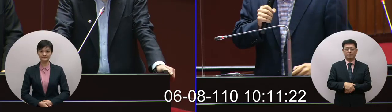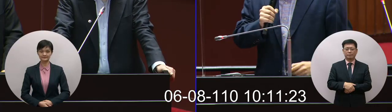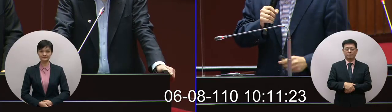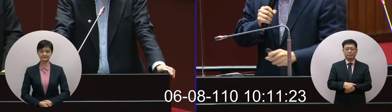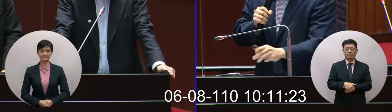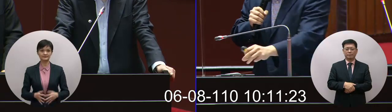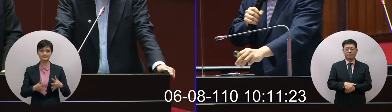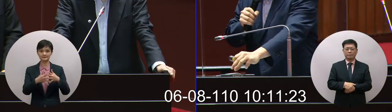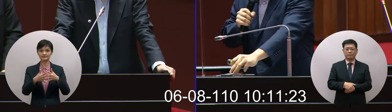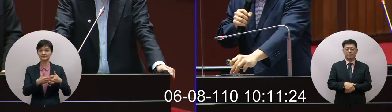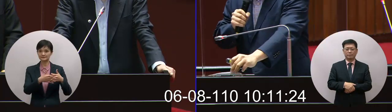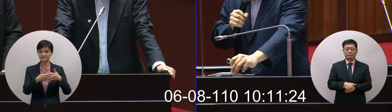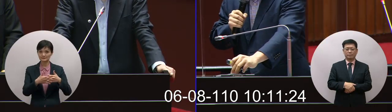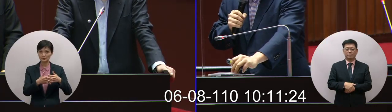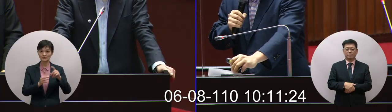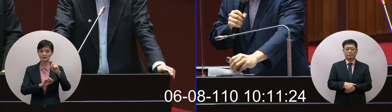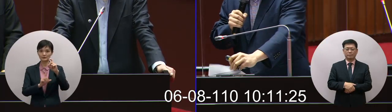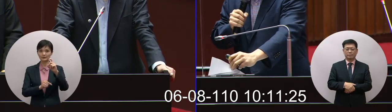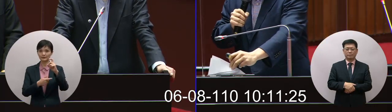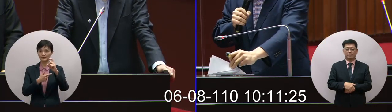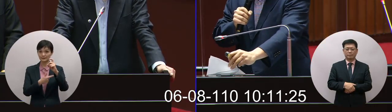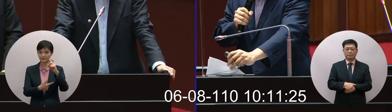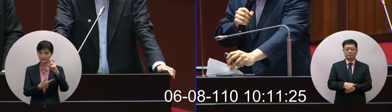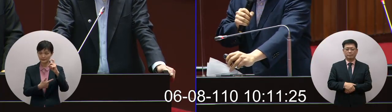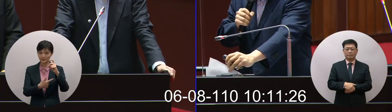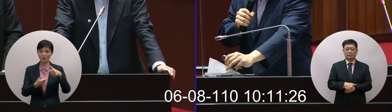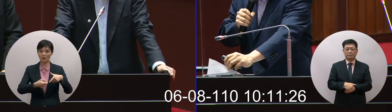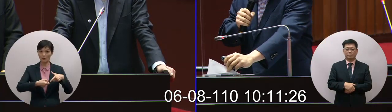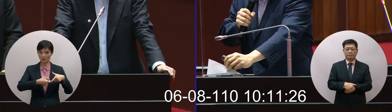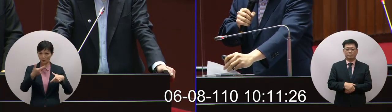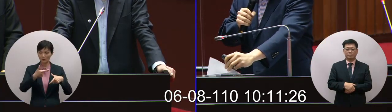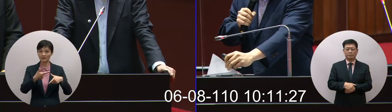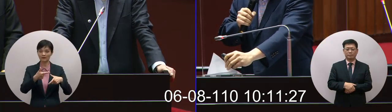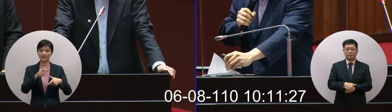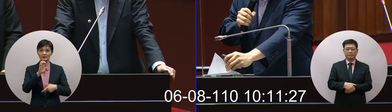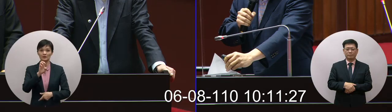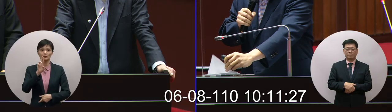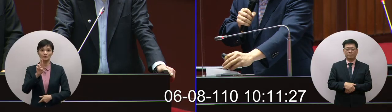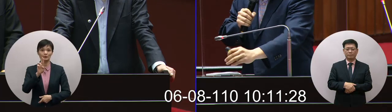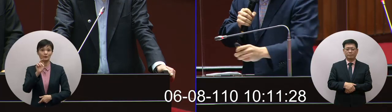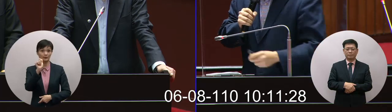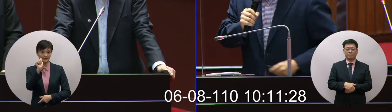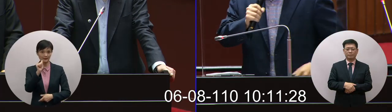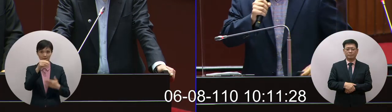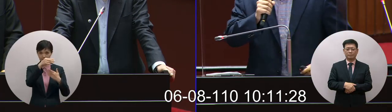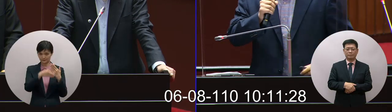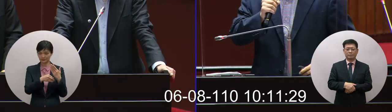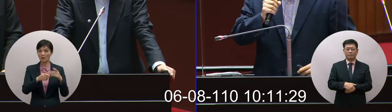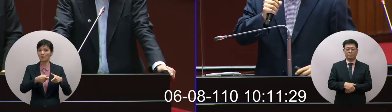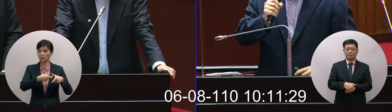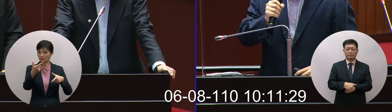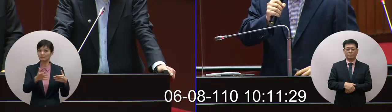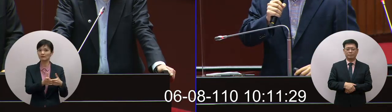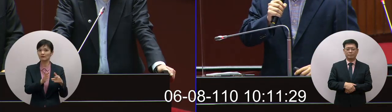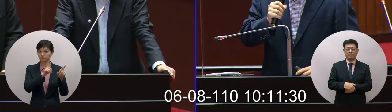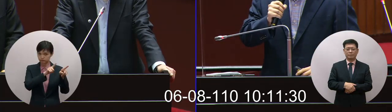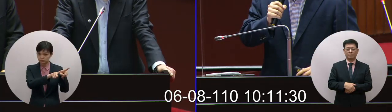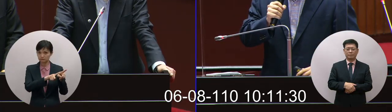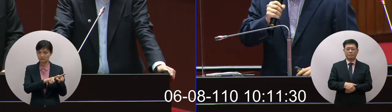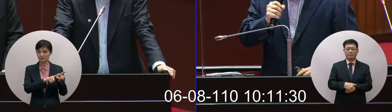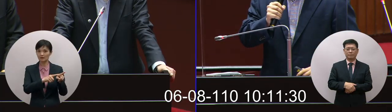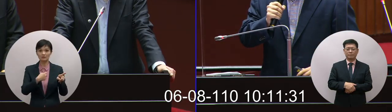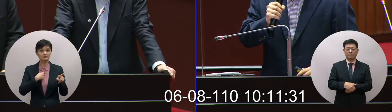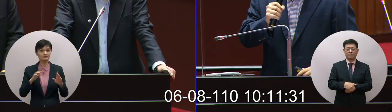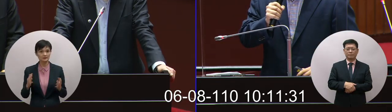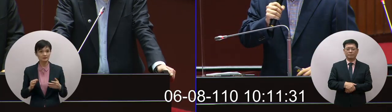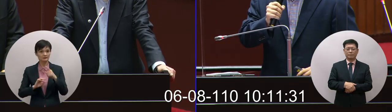哈美国大概10月6号公告这 EUA 的一个相关准则， 对， 所以我们10月14号